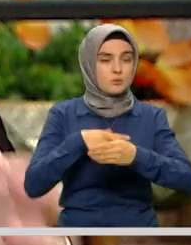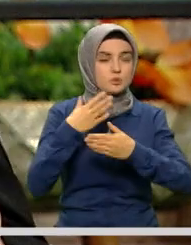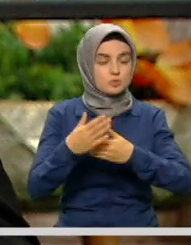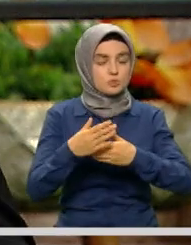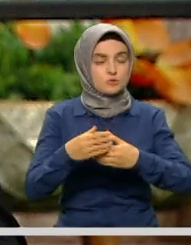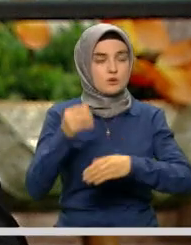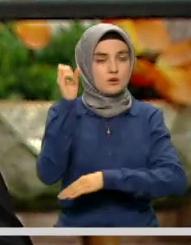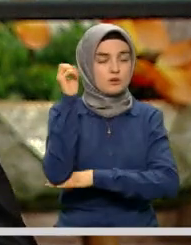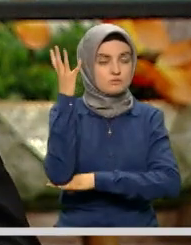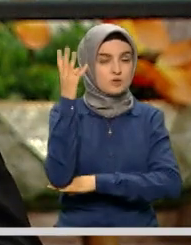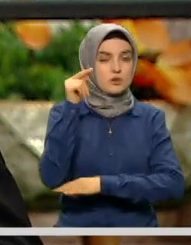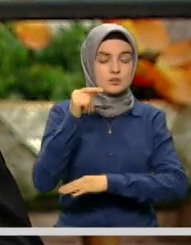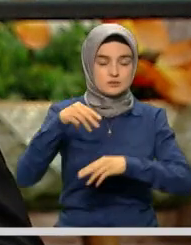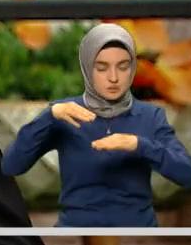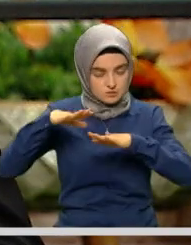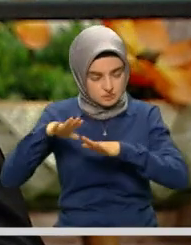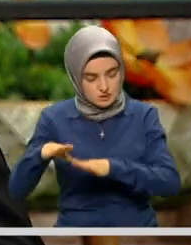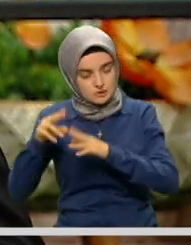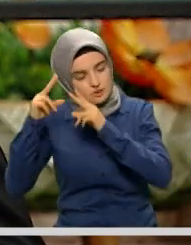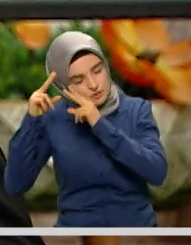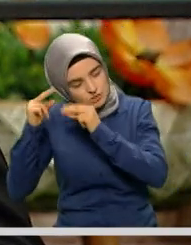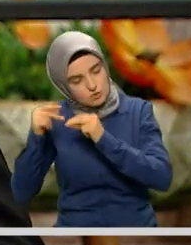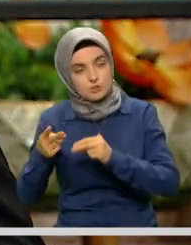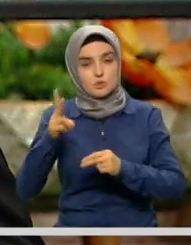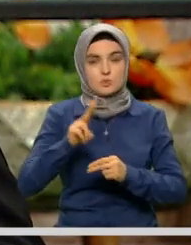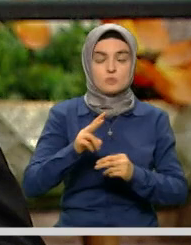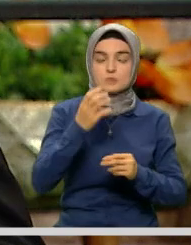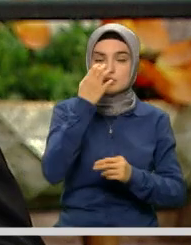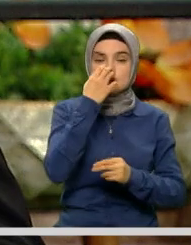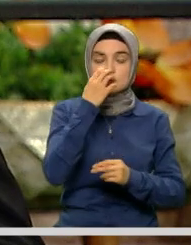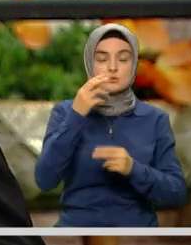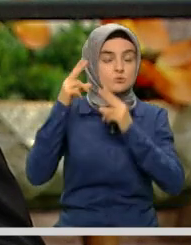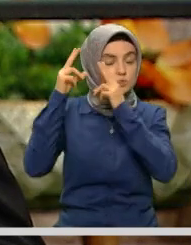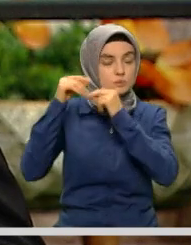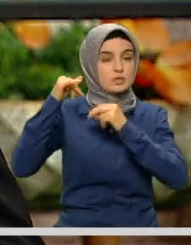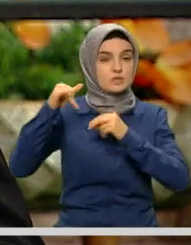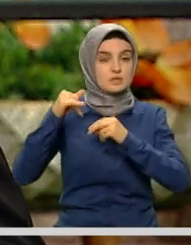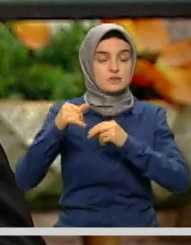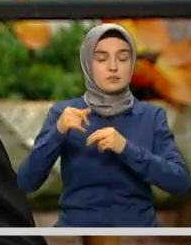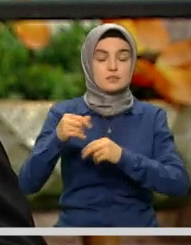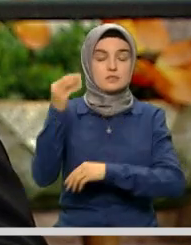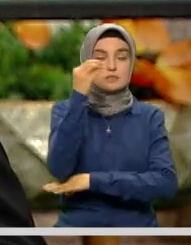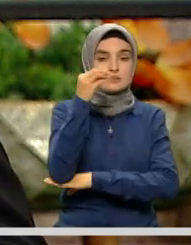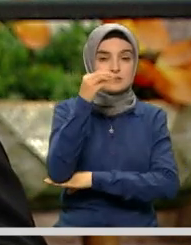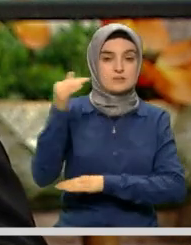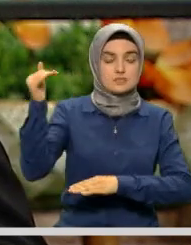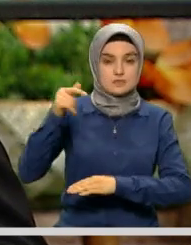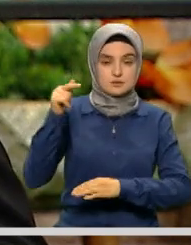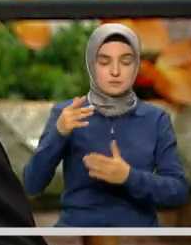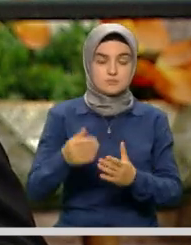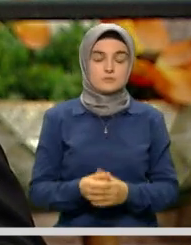dibine yatar ve ölmeyi bekler. Tam uyumak üzereyken devesi tekrar gelir başına. Bu kişinin